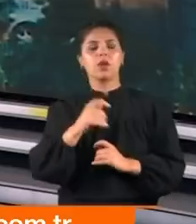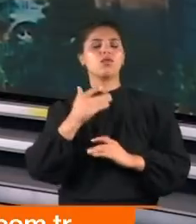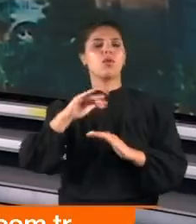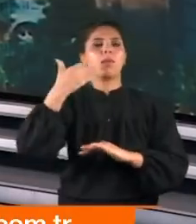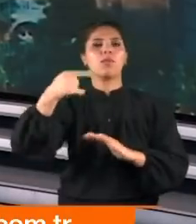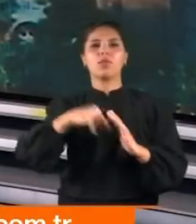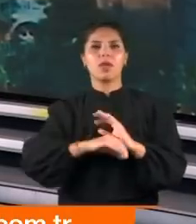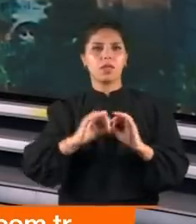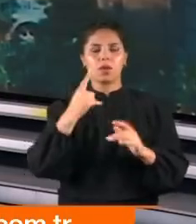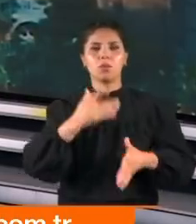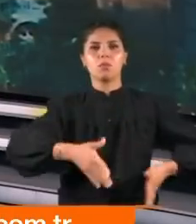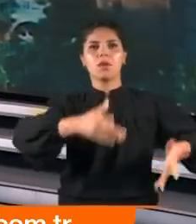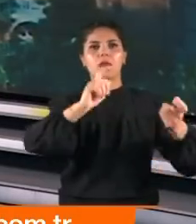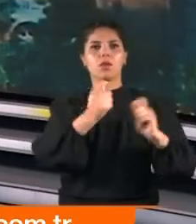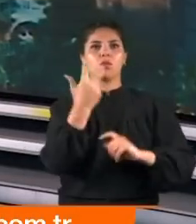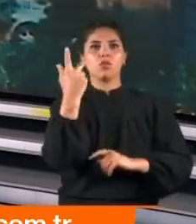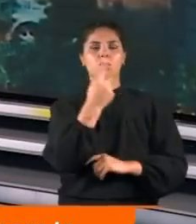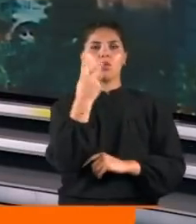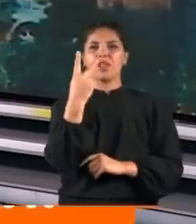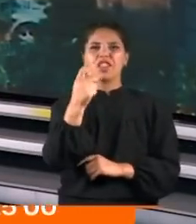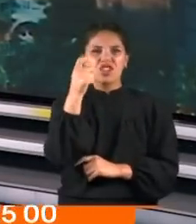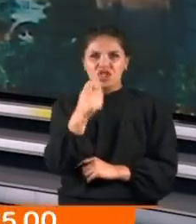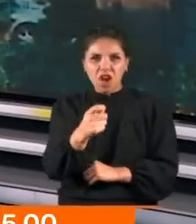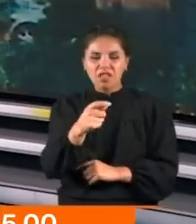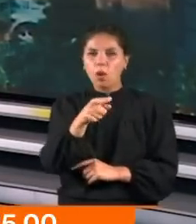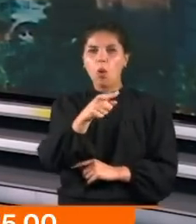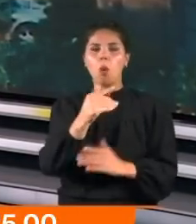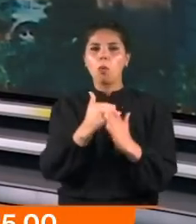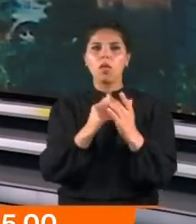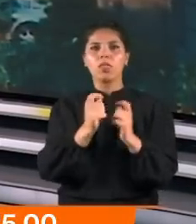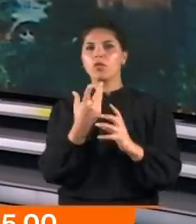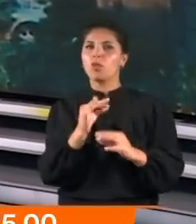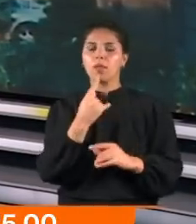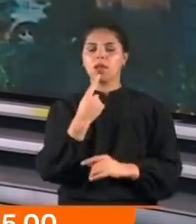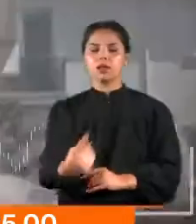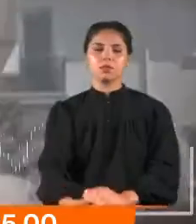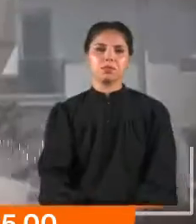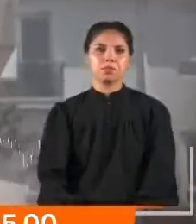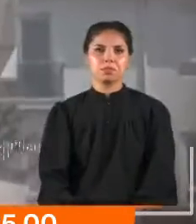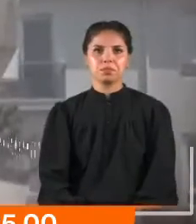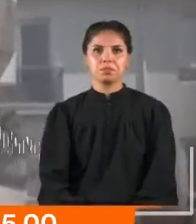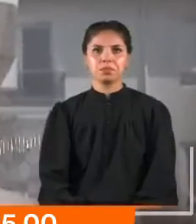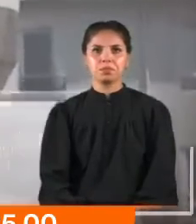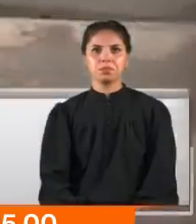başka ayrıntı da kentsel dönüşümde 3'te 2 şartının değişebileceği sinyali.